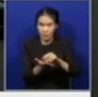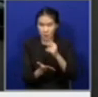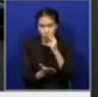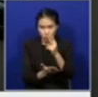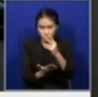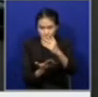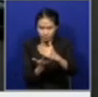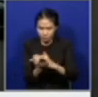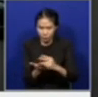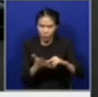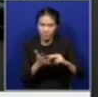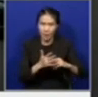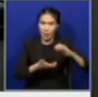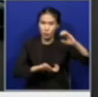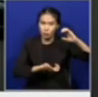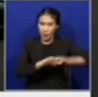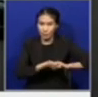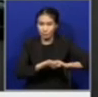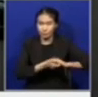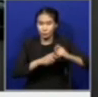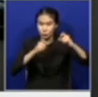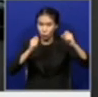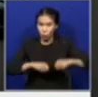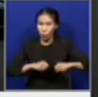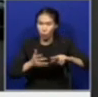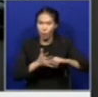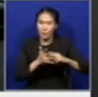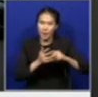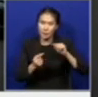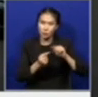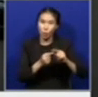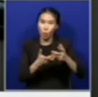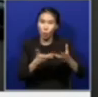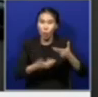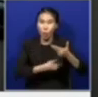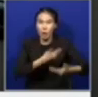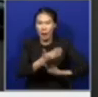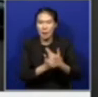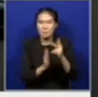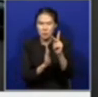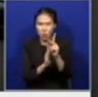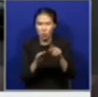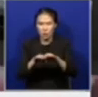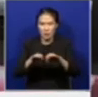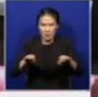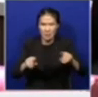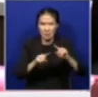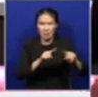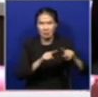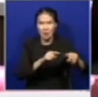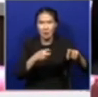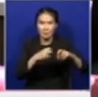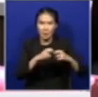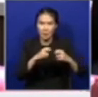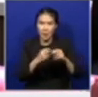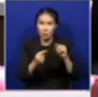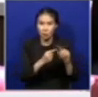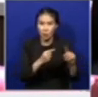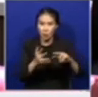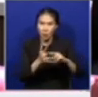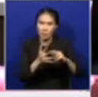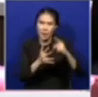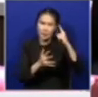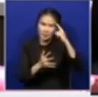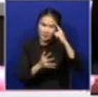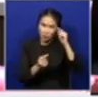นทางเศรษฐกิจภาคพื้นแปซิฟิกหรือ CPTPP ของไทยต่อสภาโดยในญัตติด่วนดังกล่าว